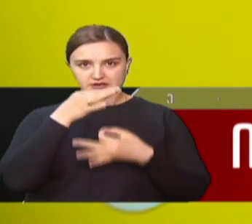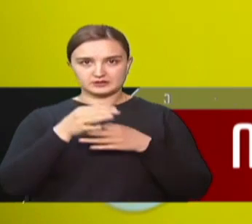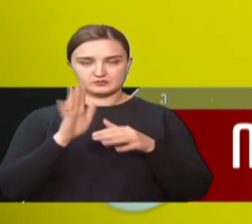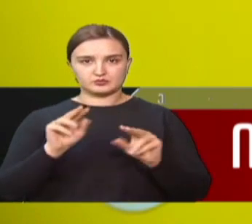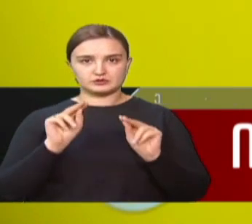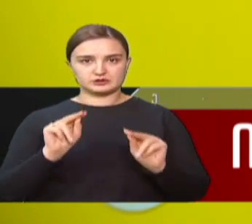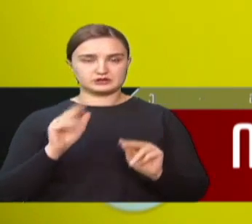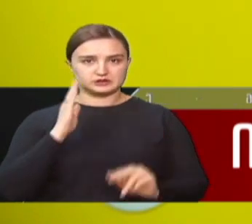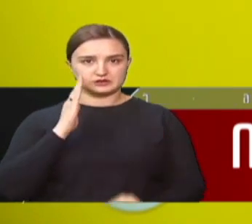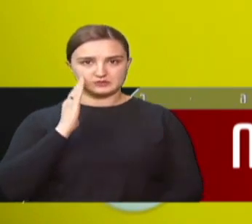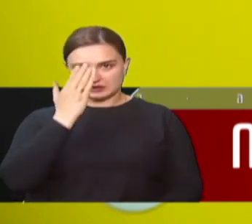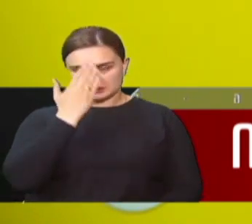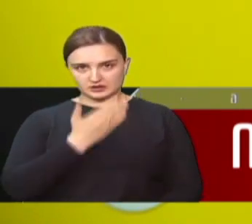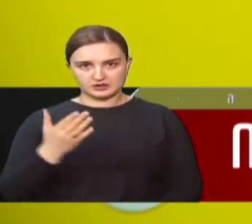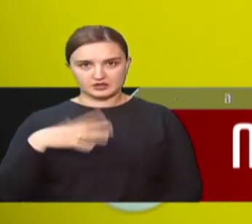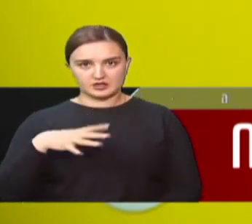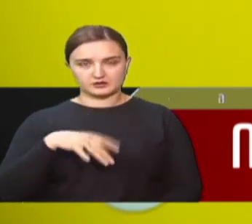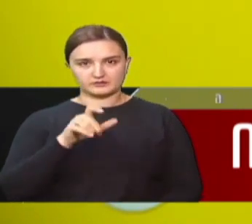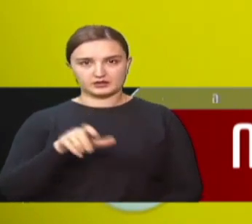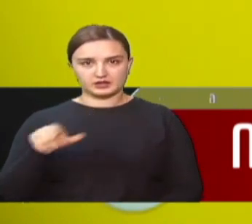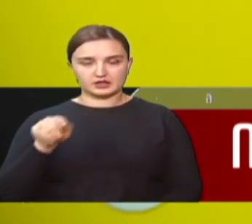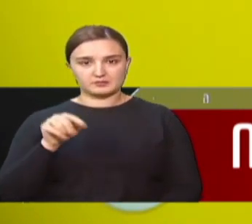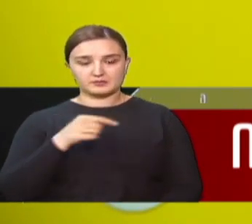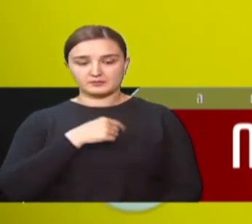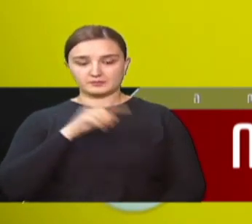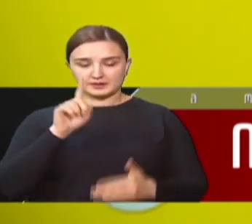სიმართლეს ქართულ ხალხს, მე იმედი მაქვს, რომ ის